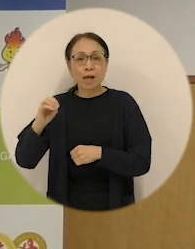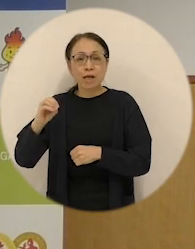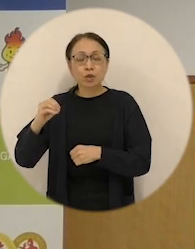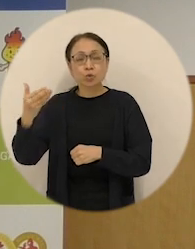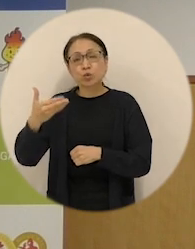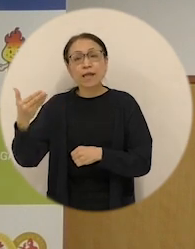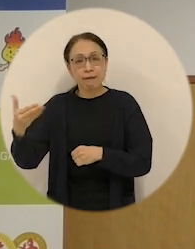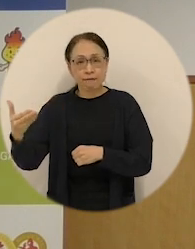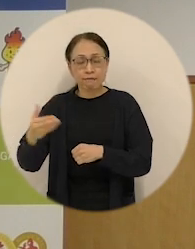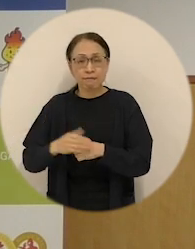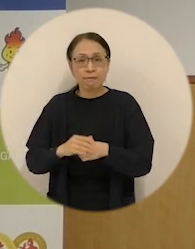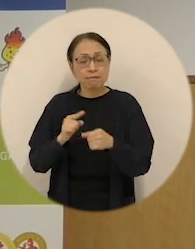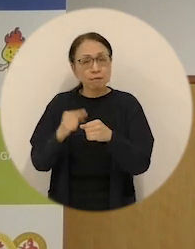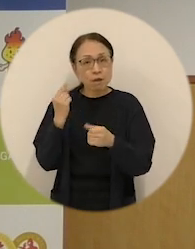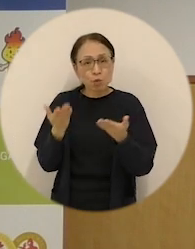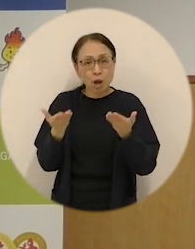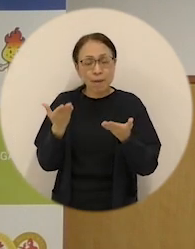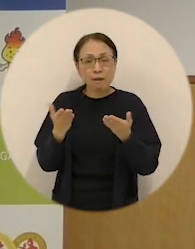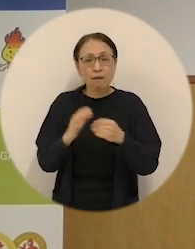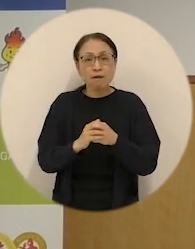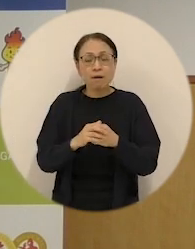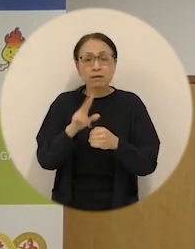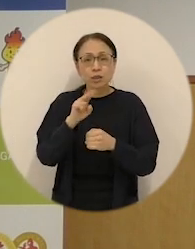49億9276万9000円で、前年度に比べ